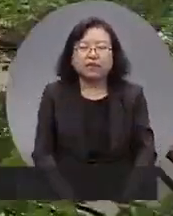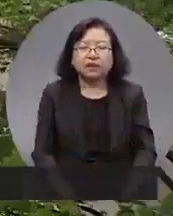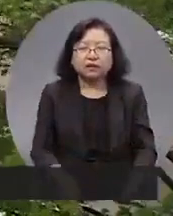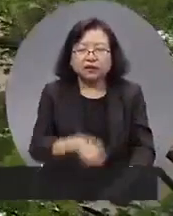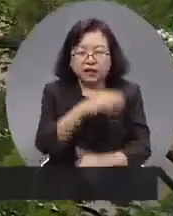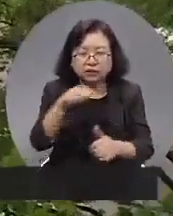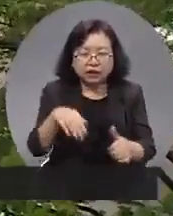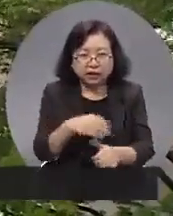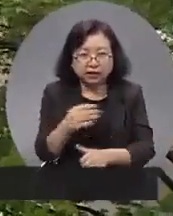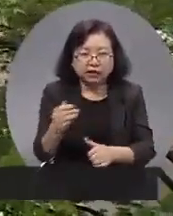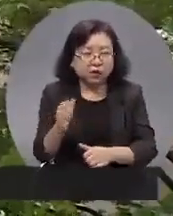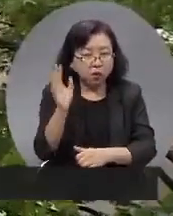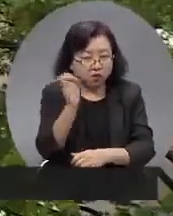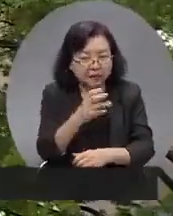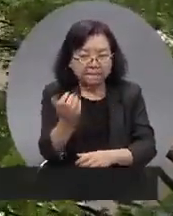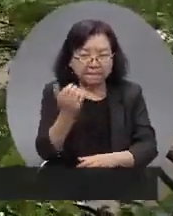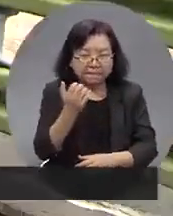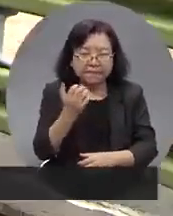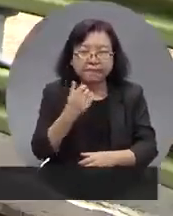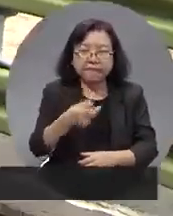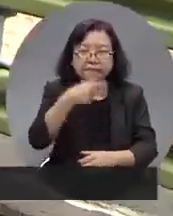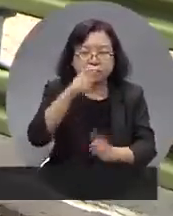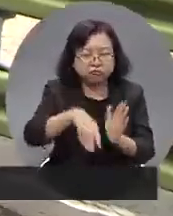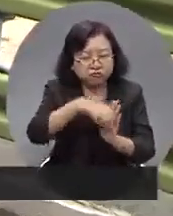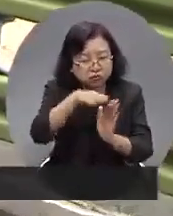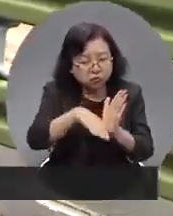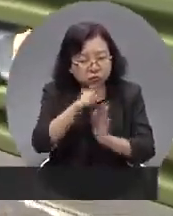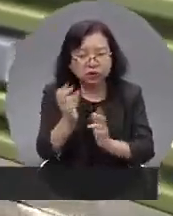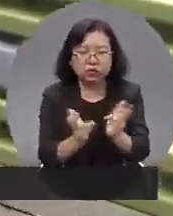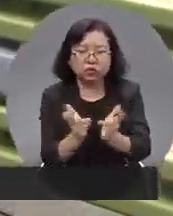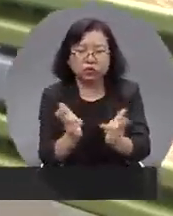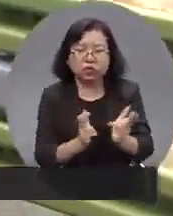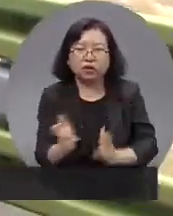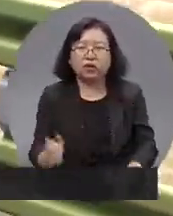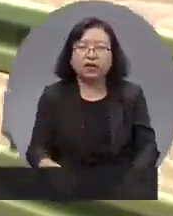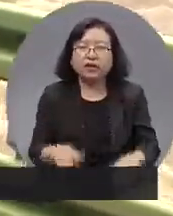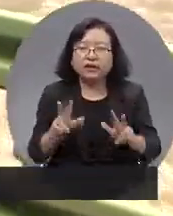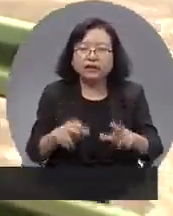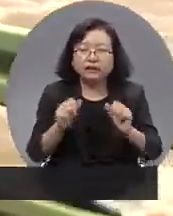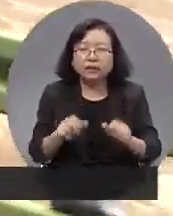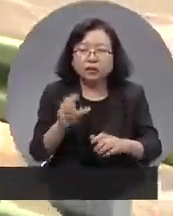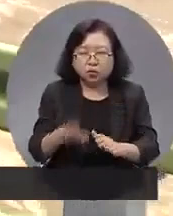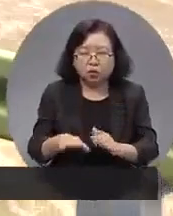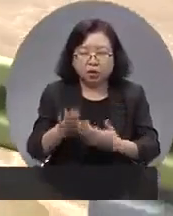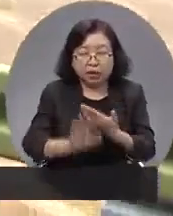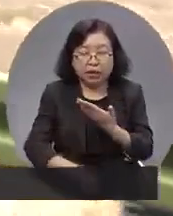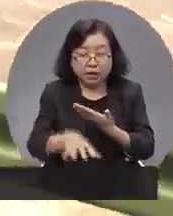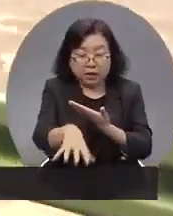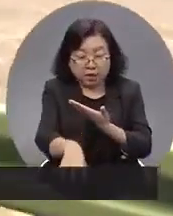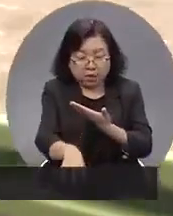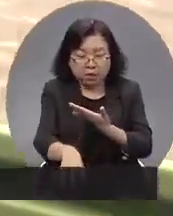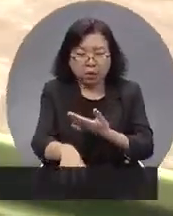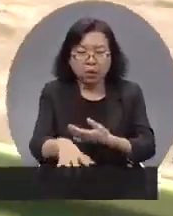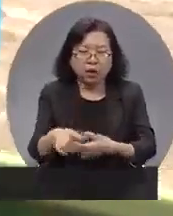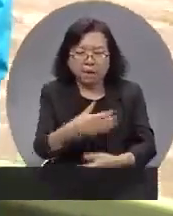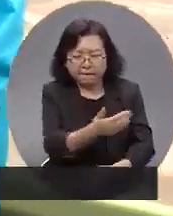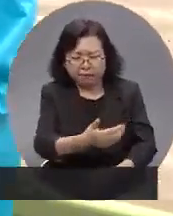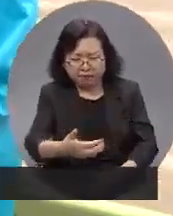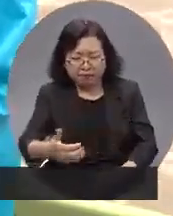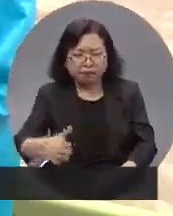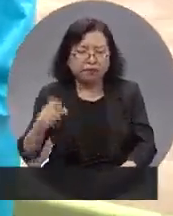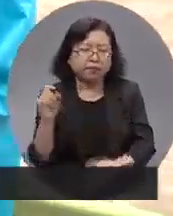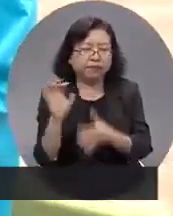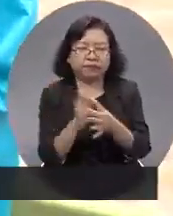미리 수위 조절에 나선 겁니다. 괴산댐 하류에 있습니다. 지금도 거센 빗줄기가 계속되고 있는데요. 이